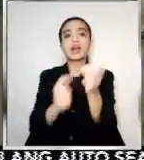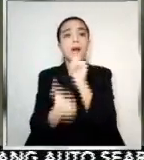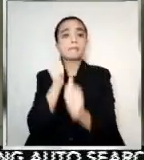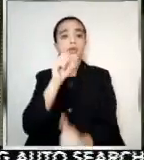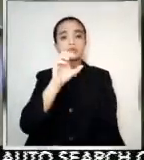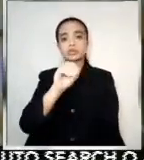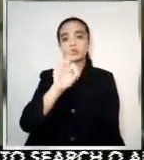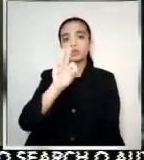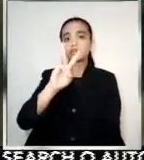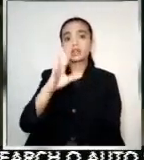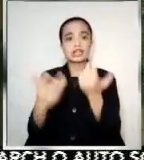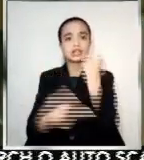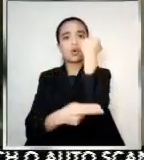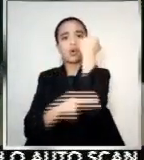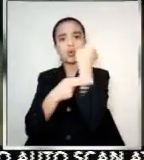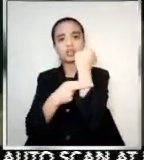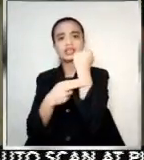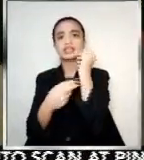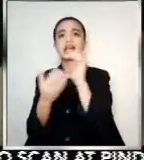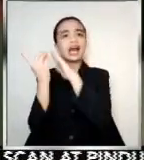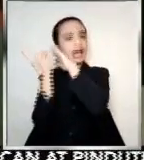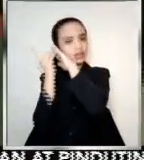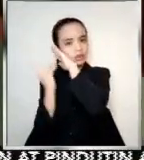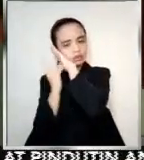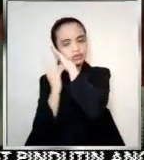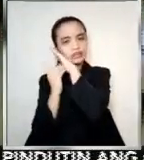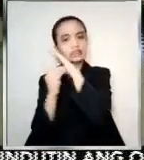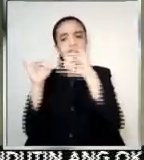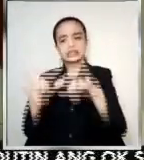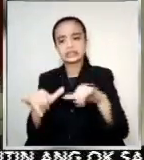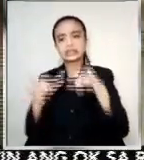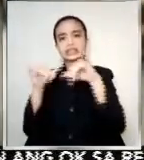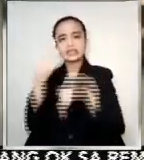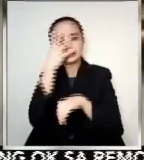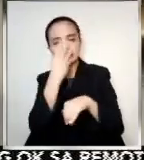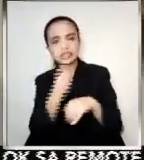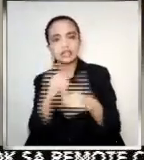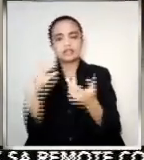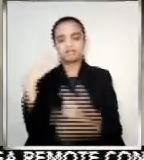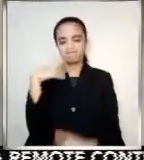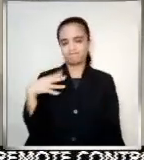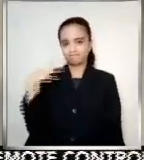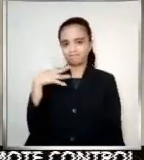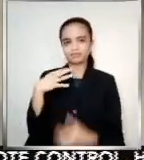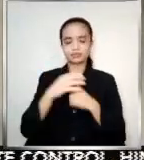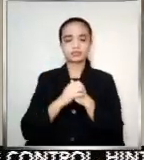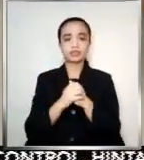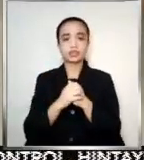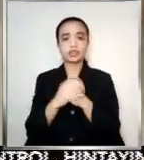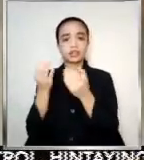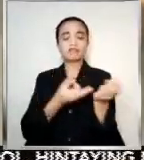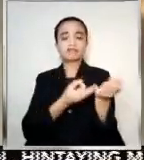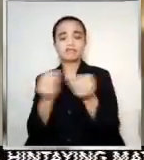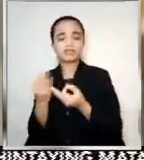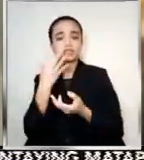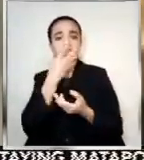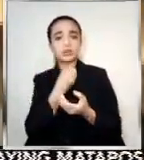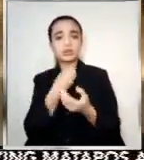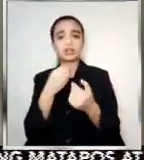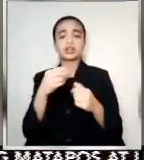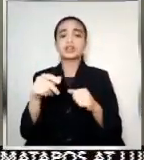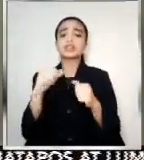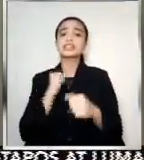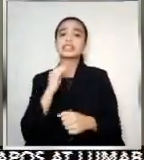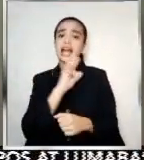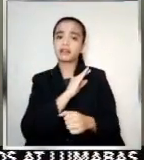hotel at dormitories nagpalipas ng ilang linggo habang naghihintay. Sinundo sila ng mga tauhan ng Coast Guard at mga sasakyan ng